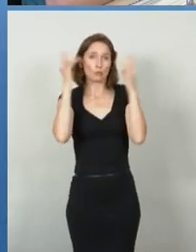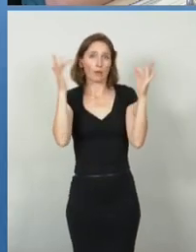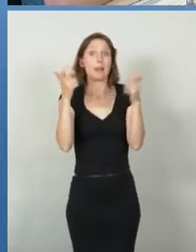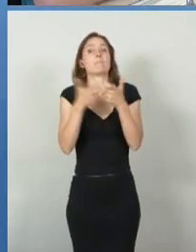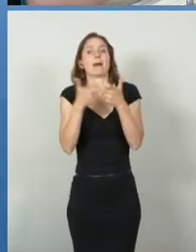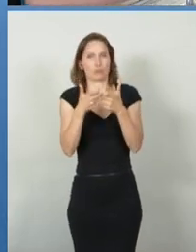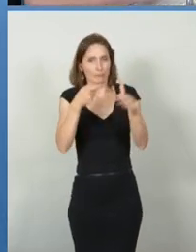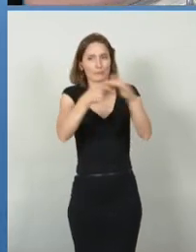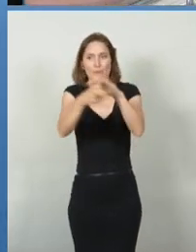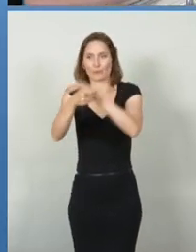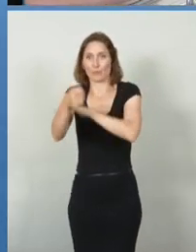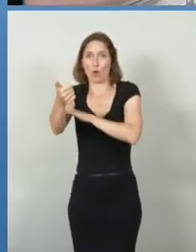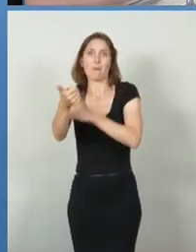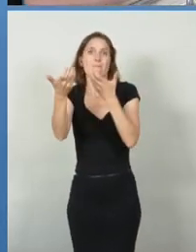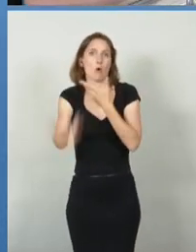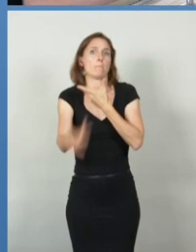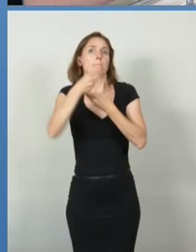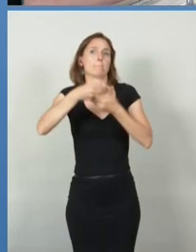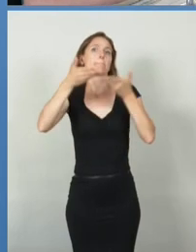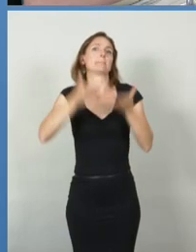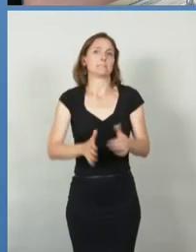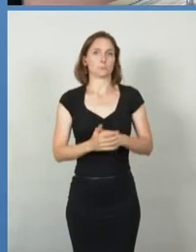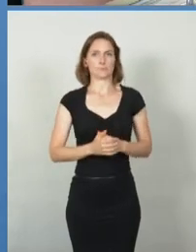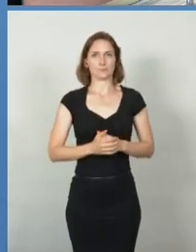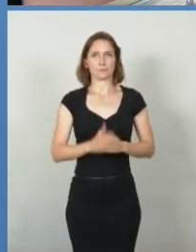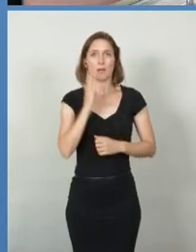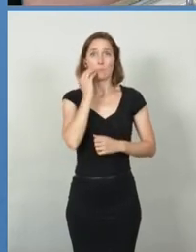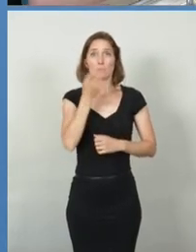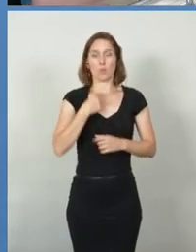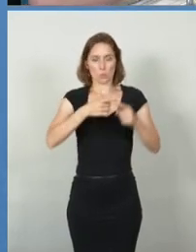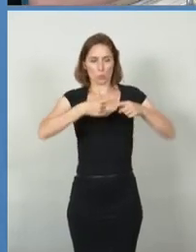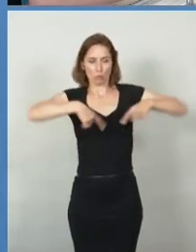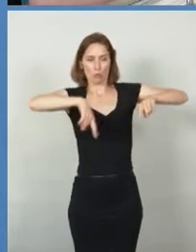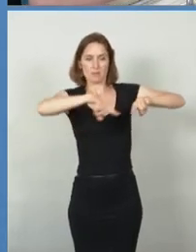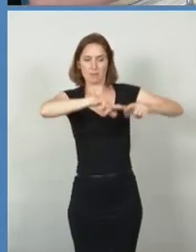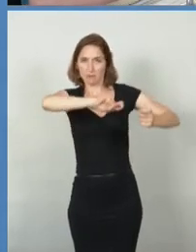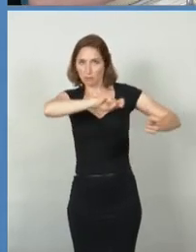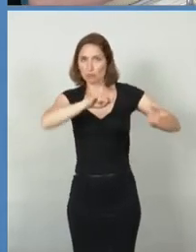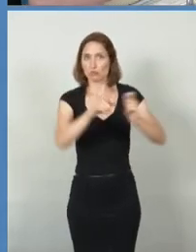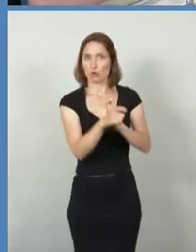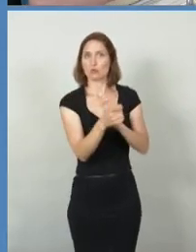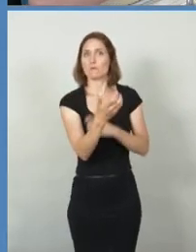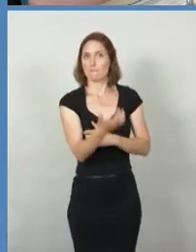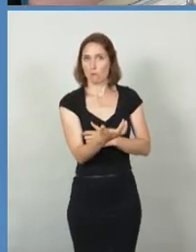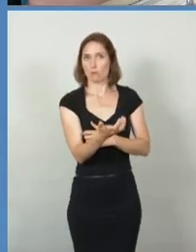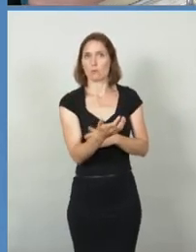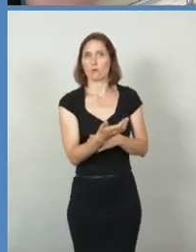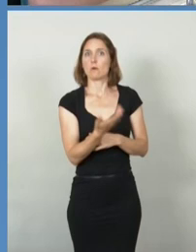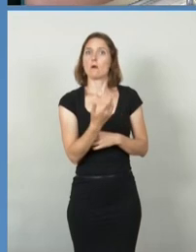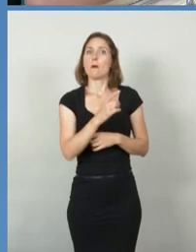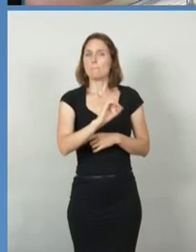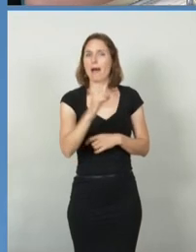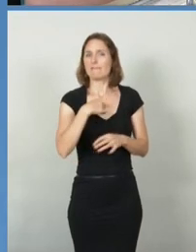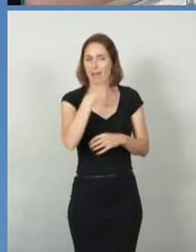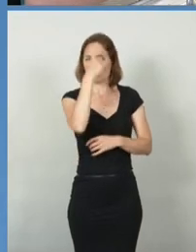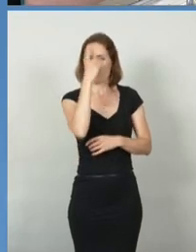nous apportons une modification à la structure du comité non pas dans les le type la typologie des